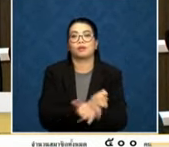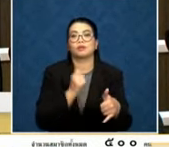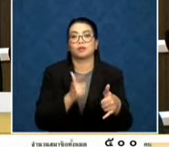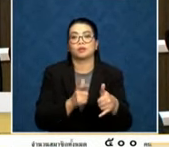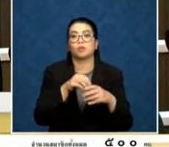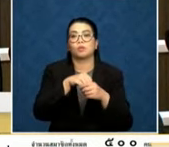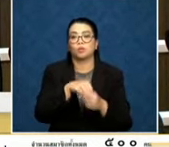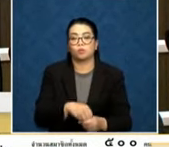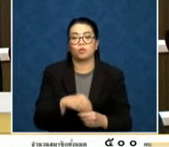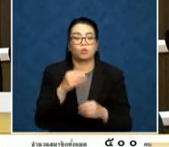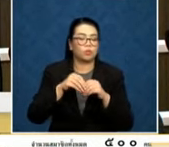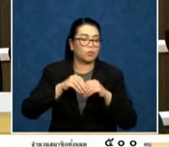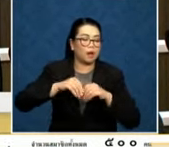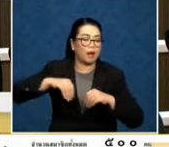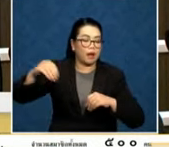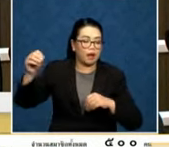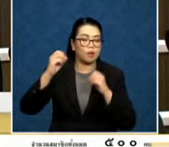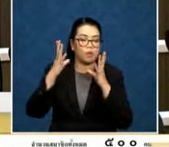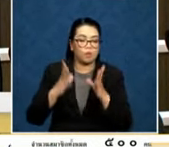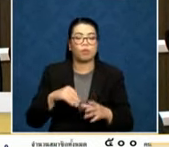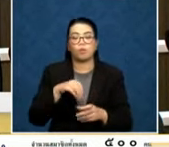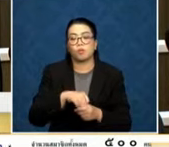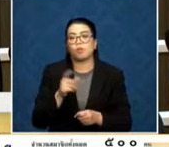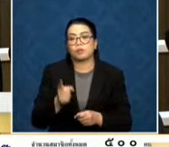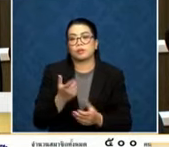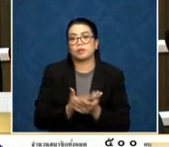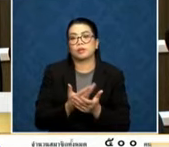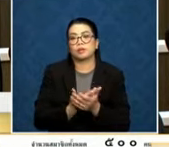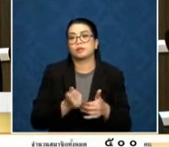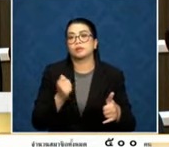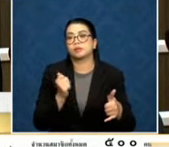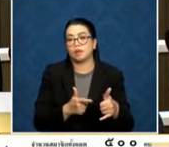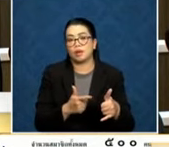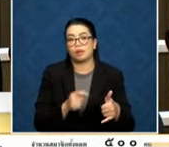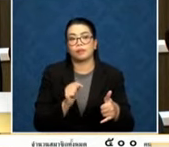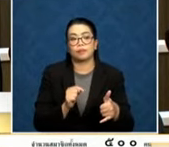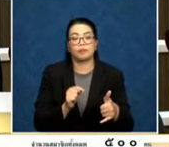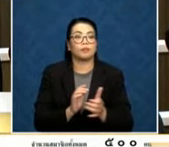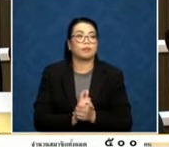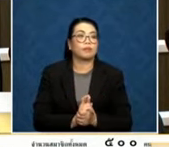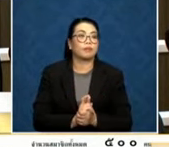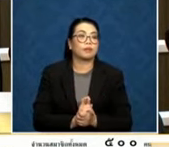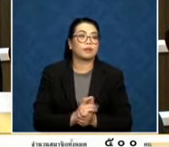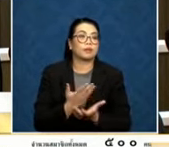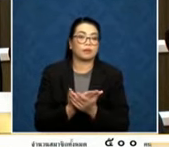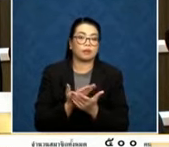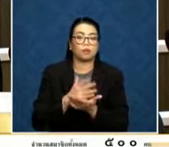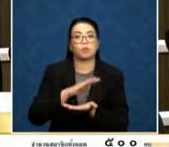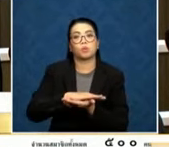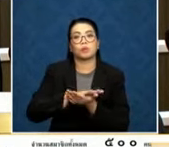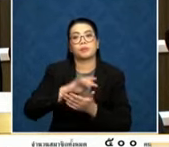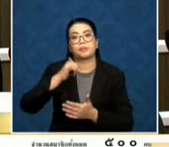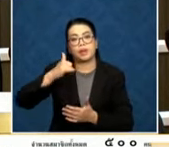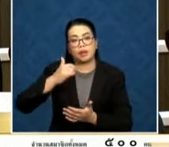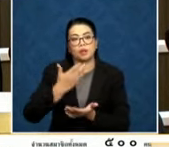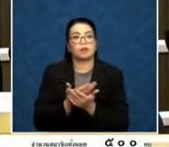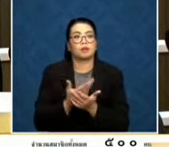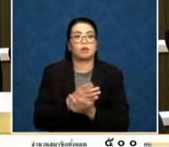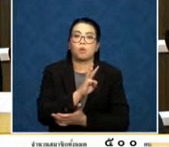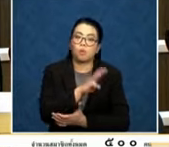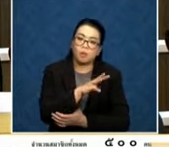อยู่ในถิ่นห่างไกลธุรกันดารโดยคุณครูที่ได้รับค่าตอบตอบแทนนะคะเอ่อบางโรงเรียนได้ค่าตอบแทน